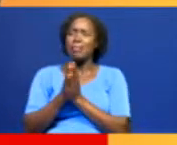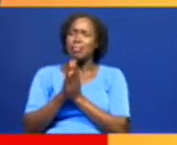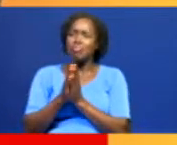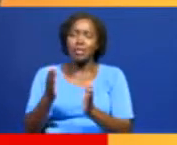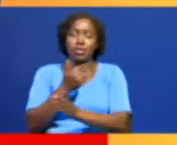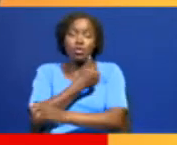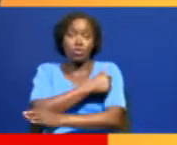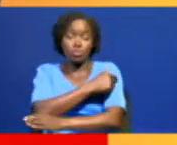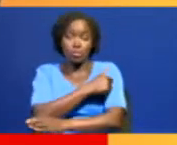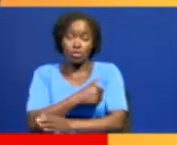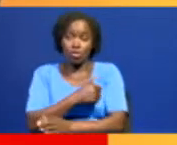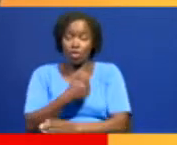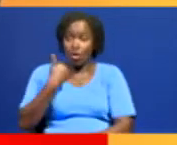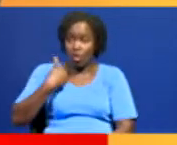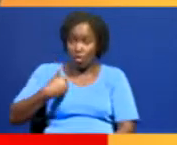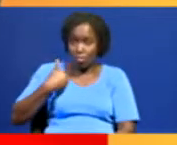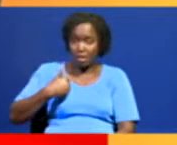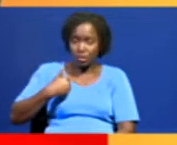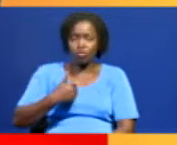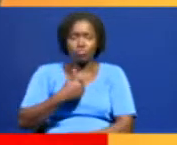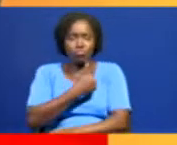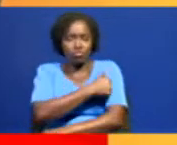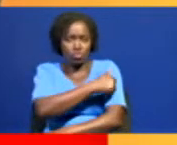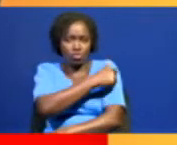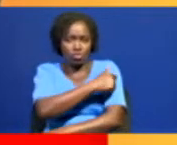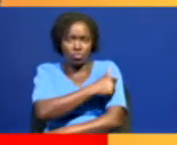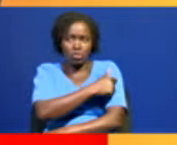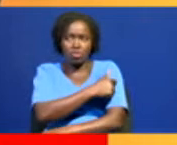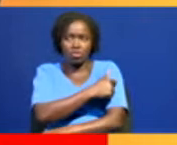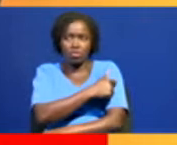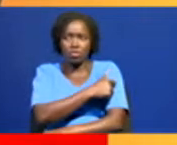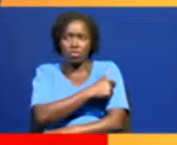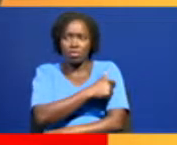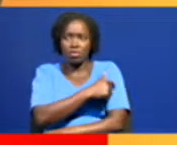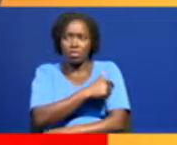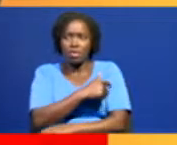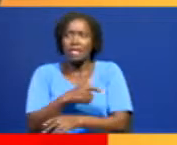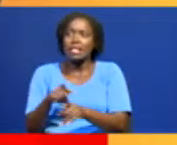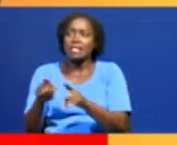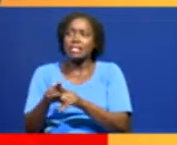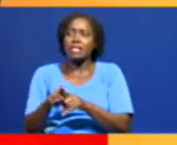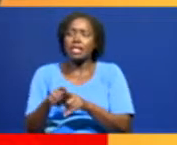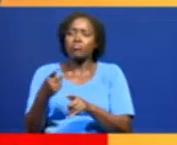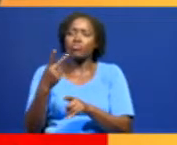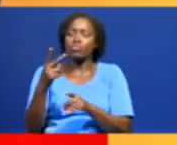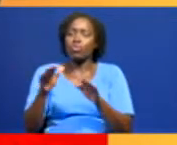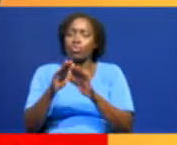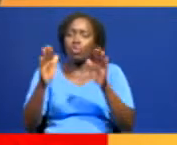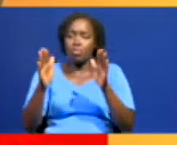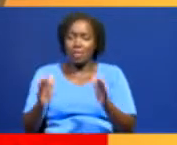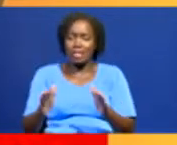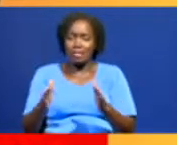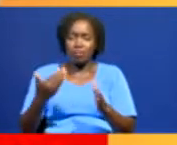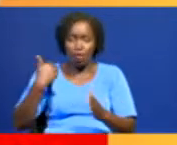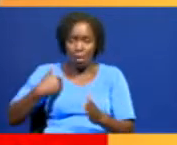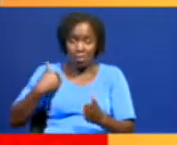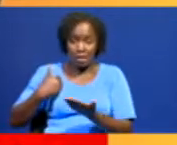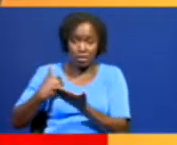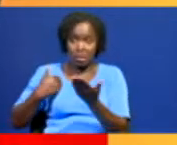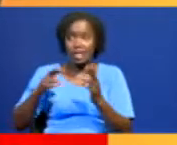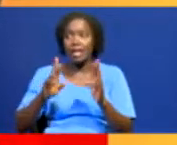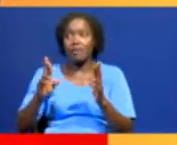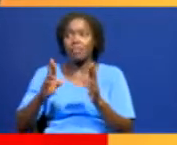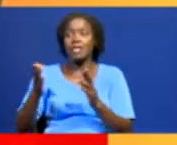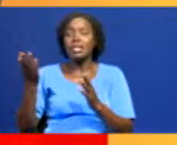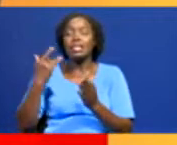Naam. Theater, operational theater ya watu iko na vitanda viwili vya kufanya operations. Na tayari wiki